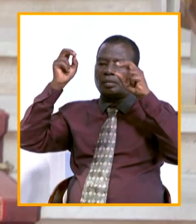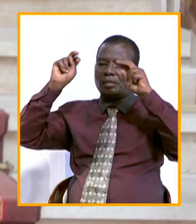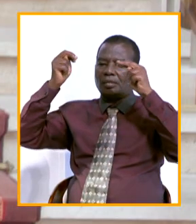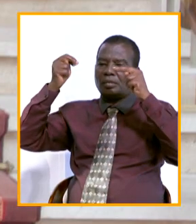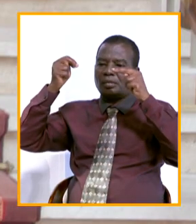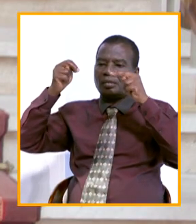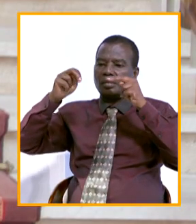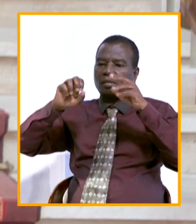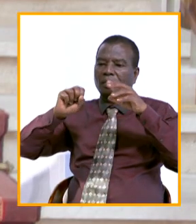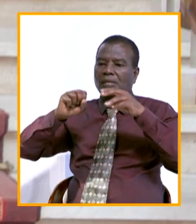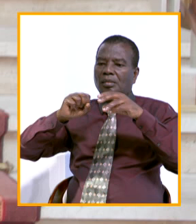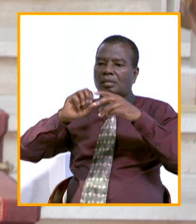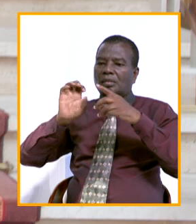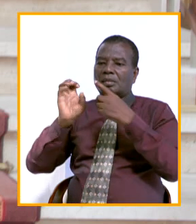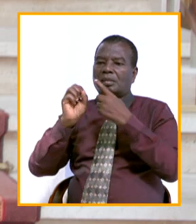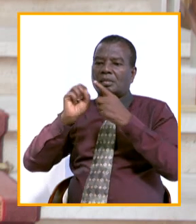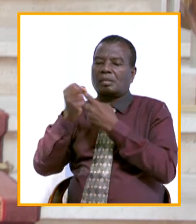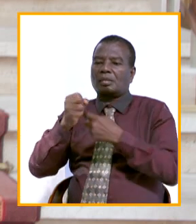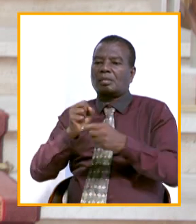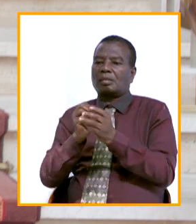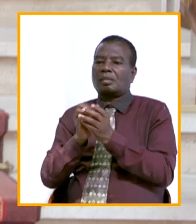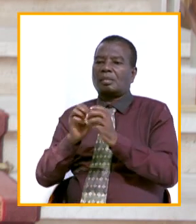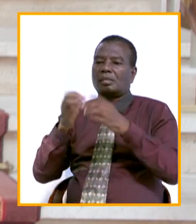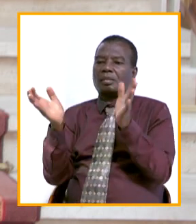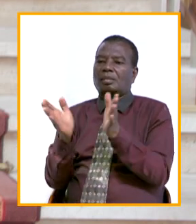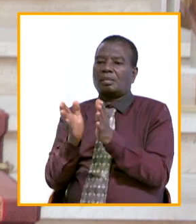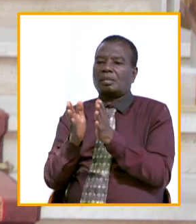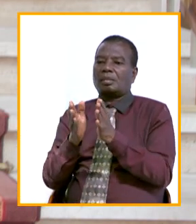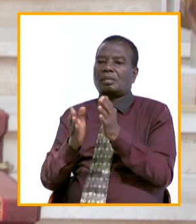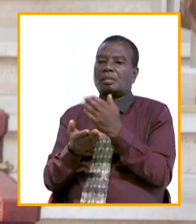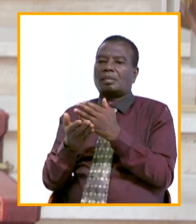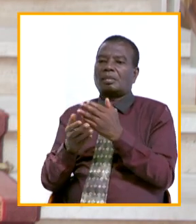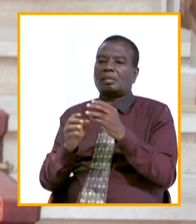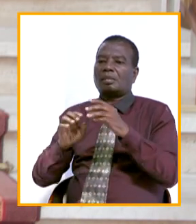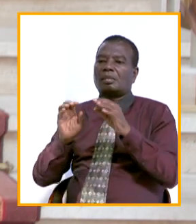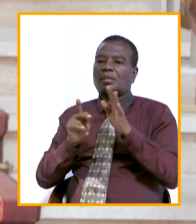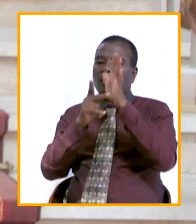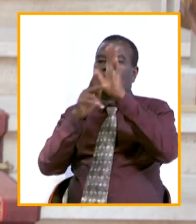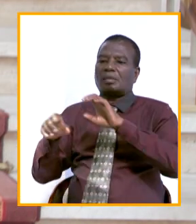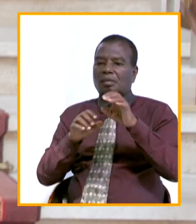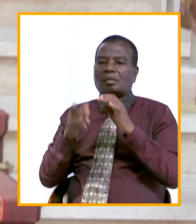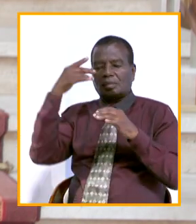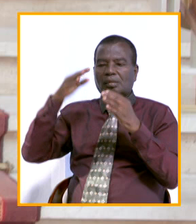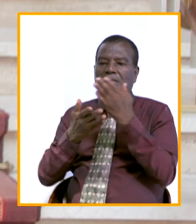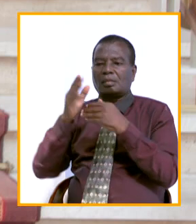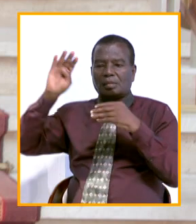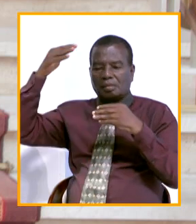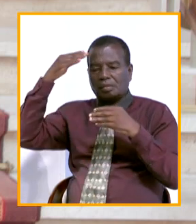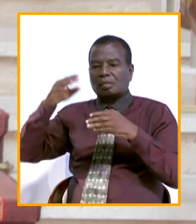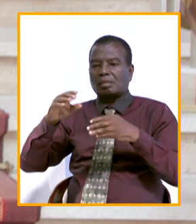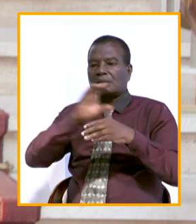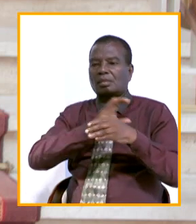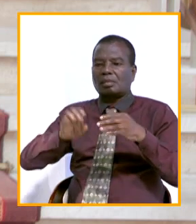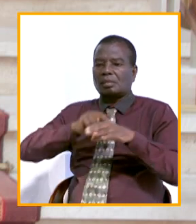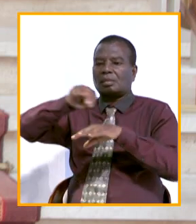sécuritaire générale, à la suite de la présentation faite par le ministre de l'Intérieur et de la Sécurité, le Conseil